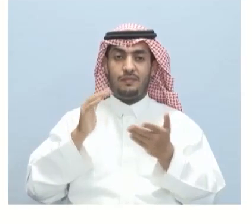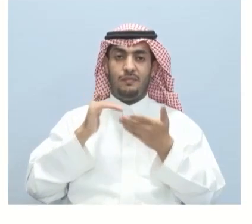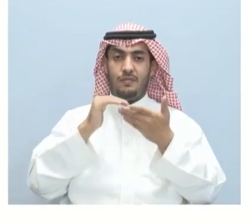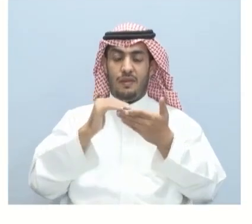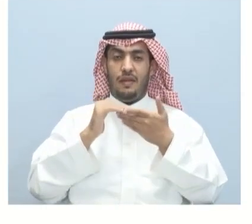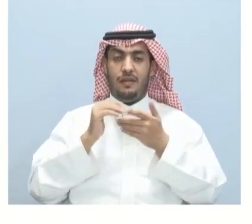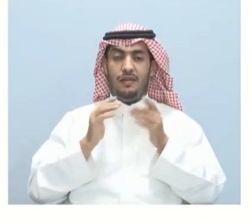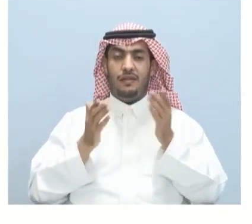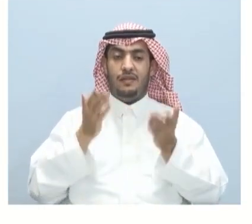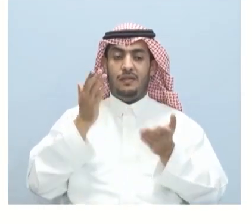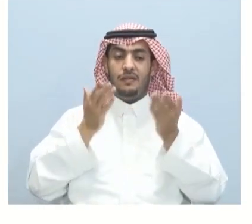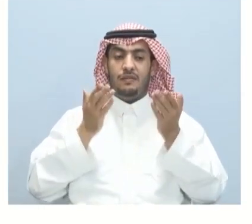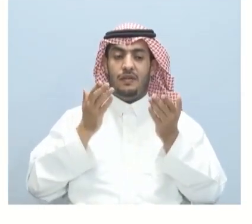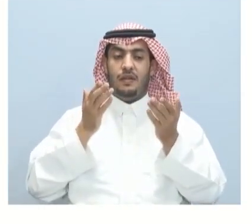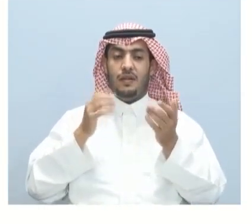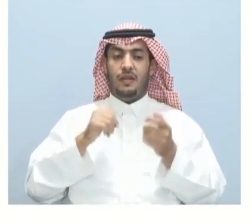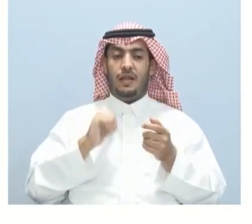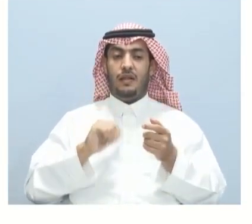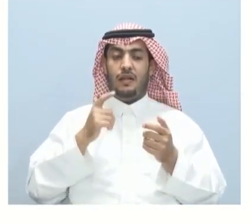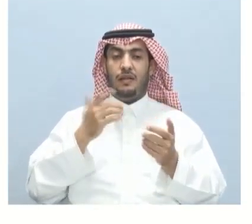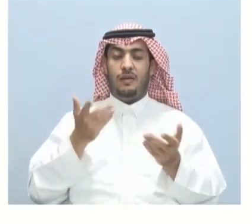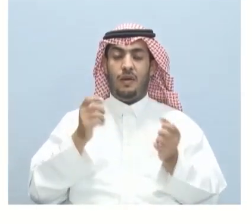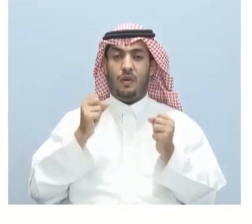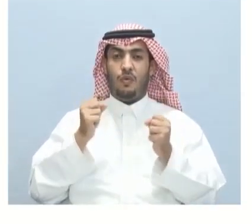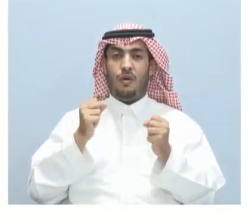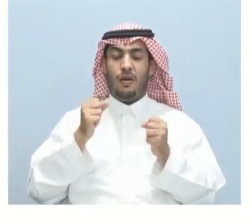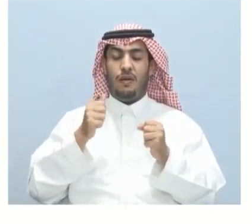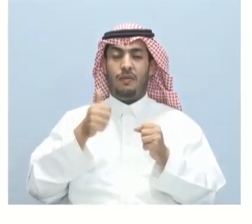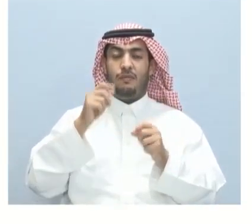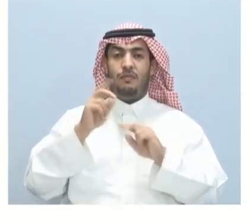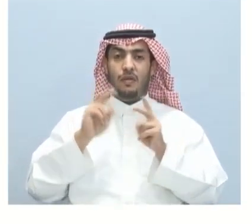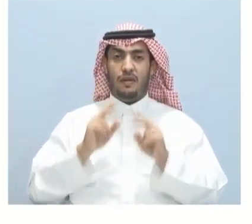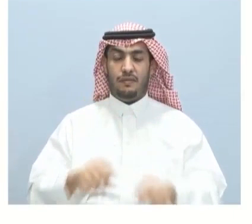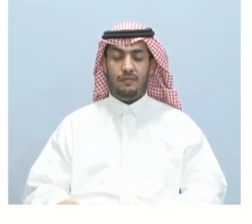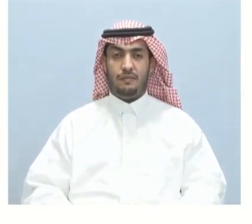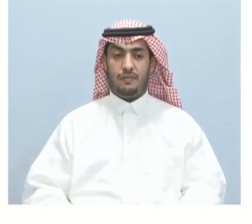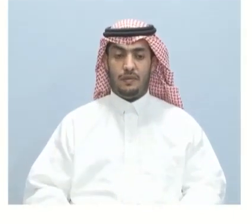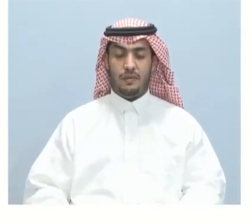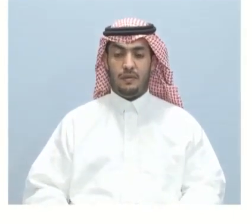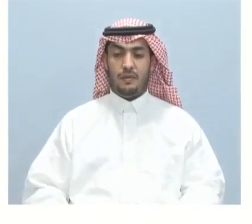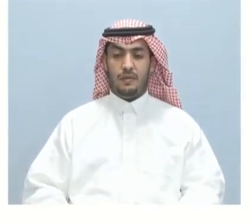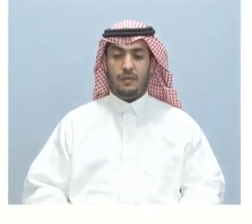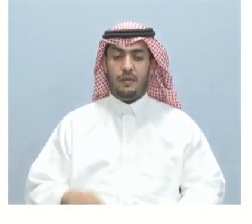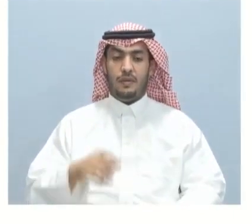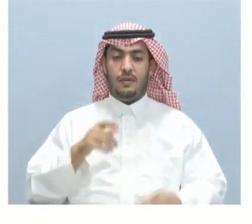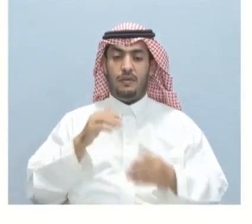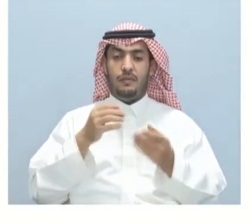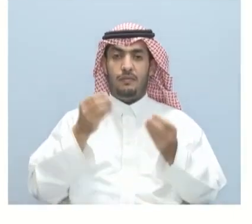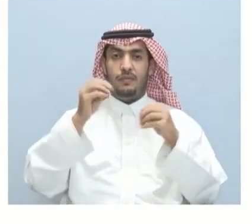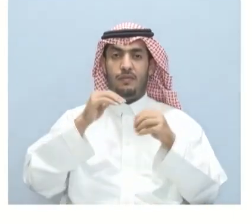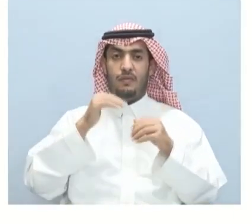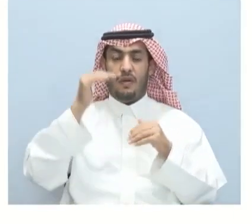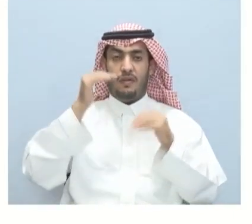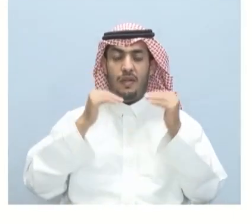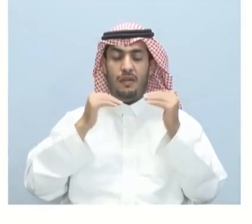الاخر وكل من الطالبين يجعل القوه تختلف فبالتالي ينهض الطالب الاخر باتجاه الاعلى ثم